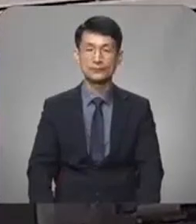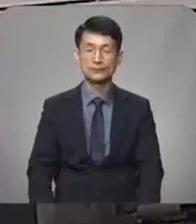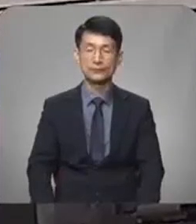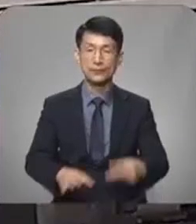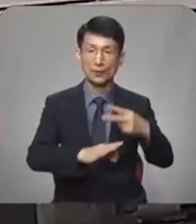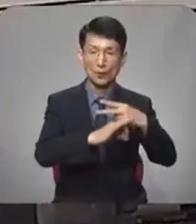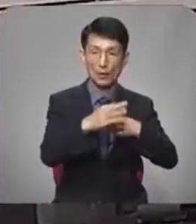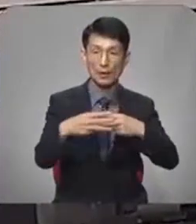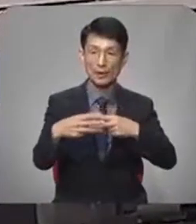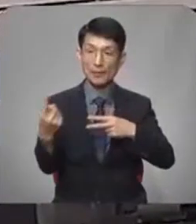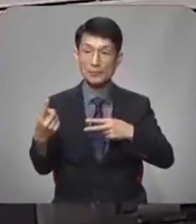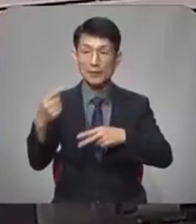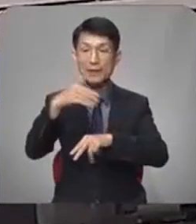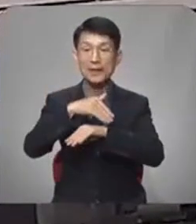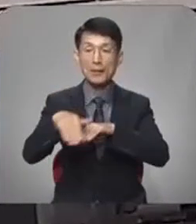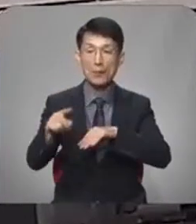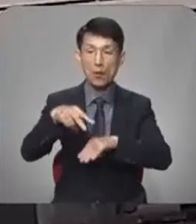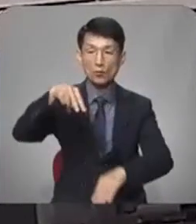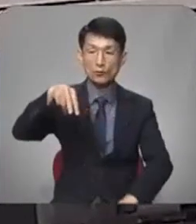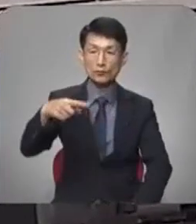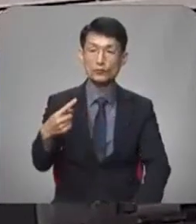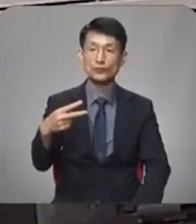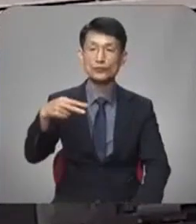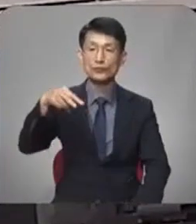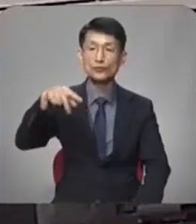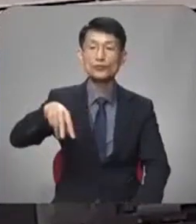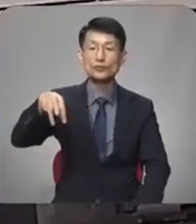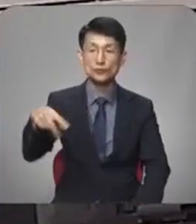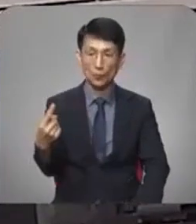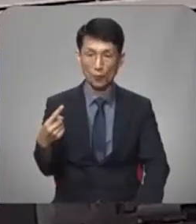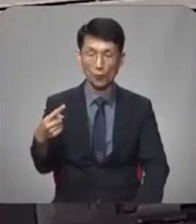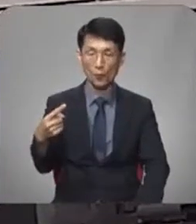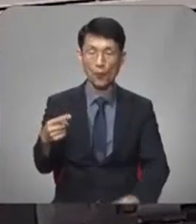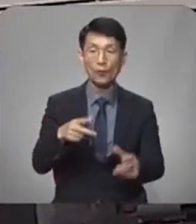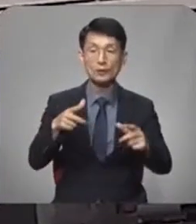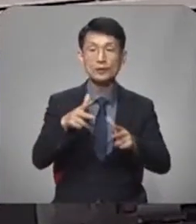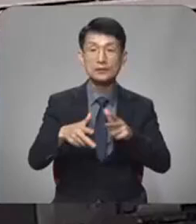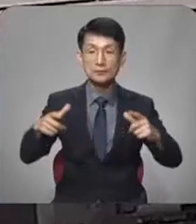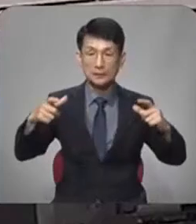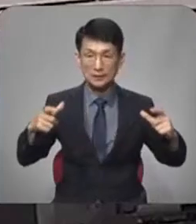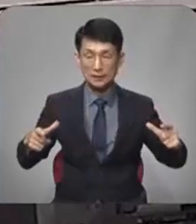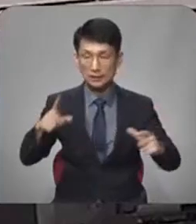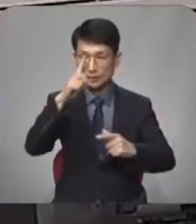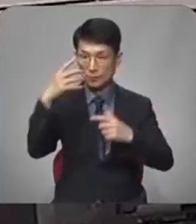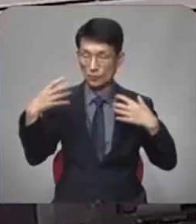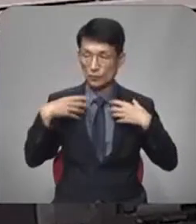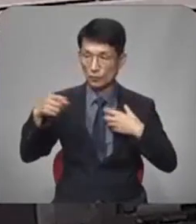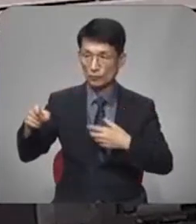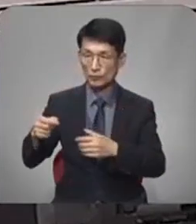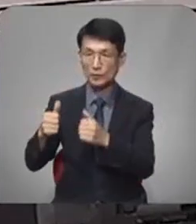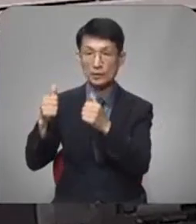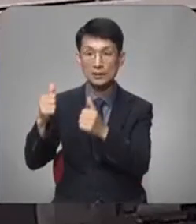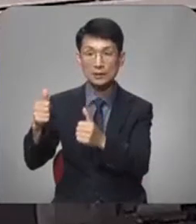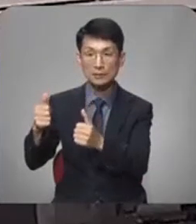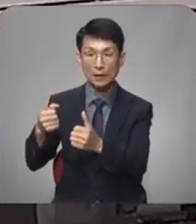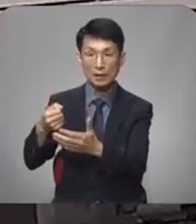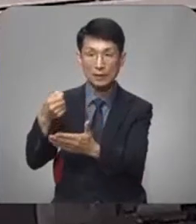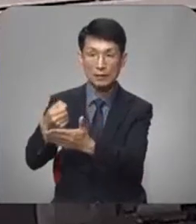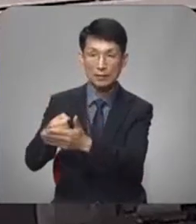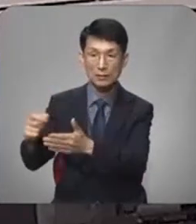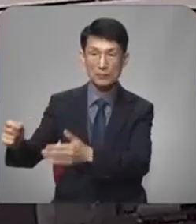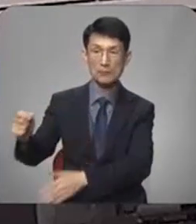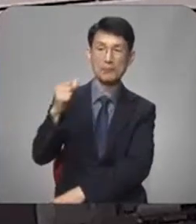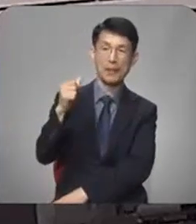동해시와 삼척에 추진되는 수소저장 운송 클러스터가 행정안전부의 중앙투자 심사에서 반려됐다 소식 어제